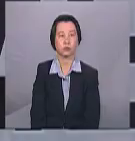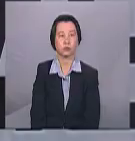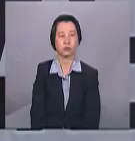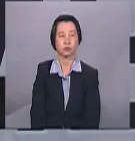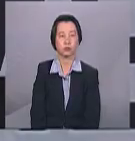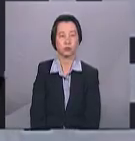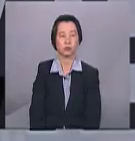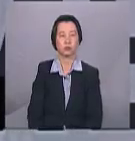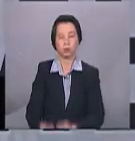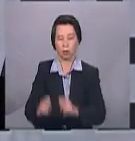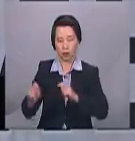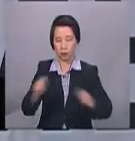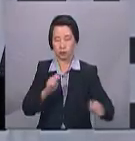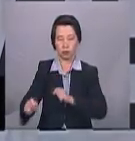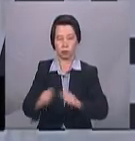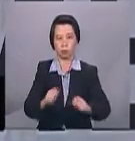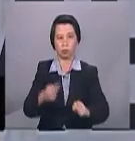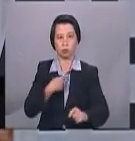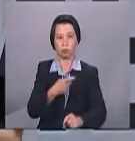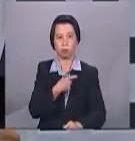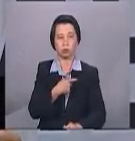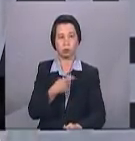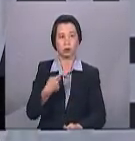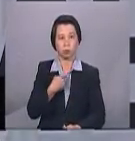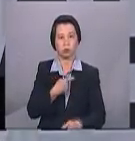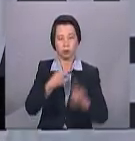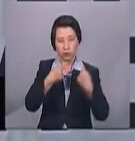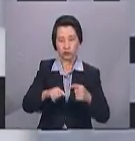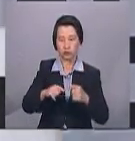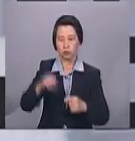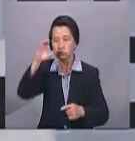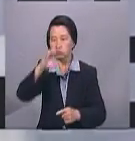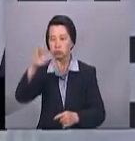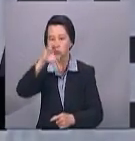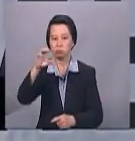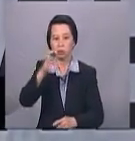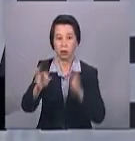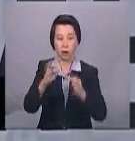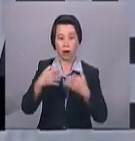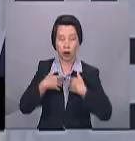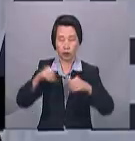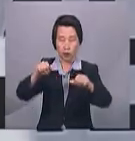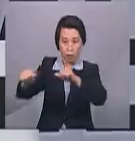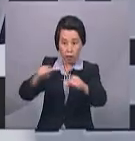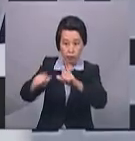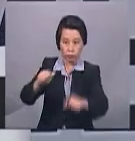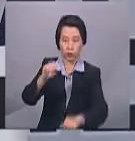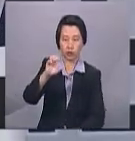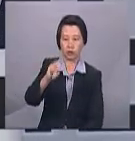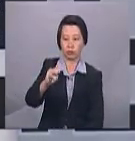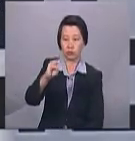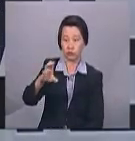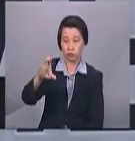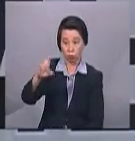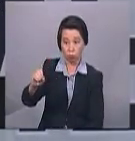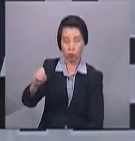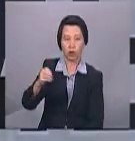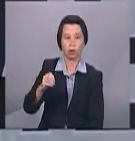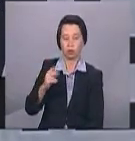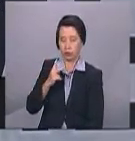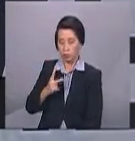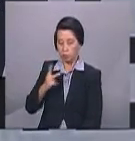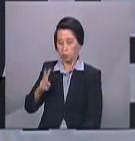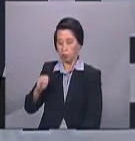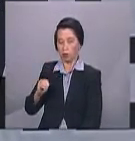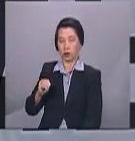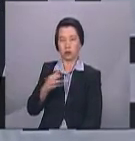Jadi tindakan kita ialah kita sedang mengesan. Jadi bila ada aktiviti MCO ni, jadi kita Kementerian Kesihatan